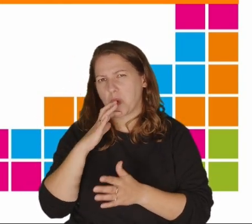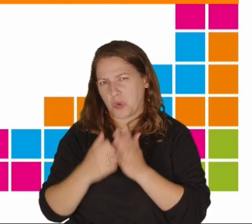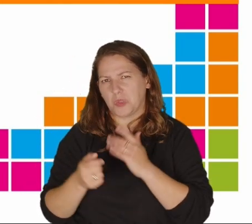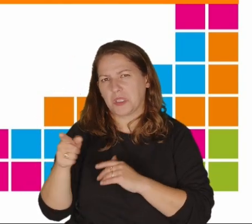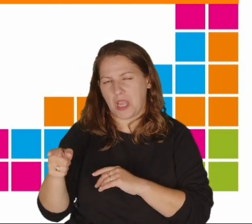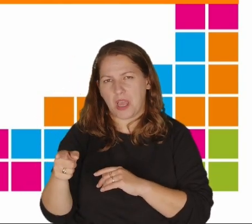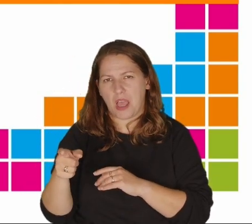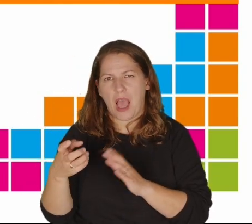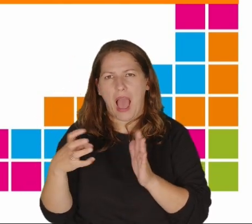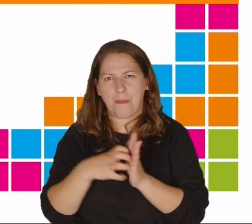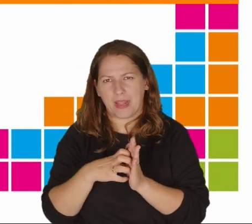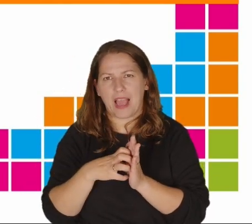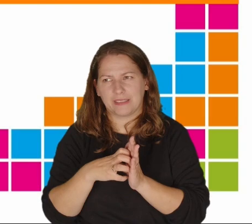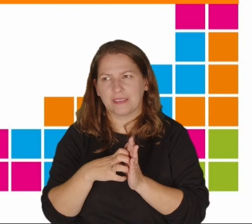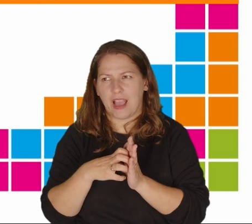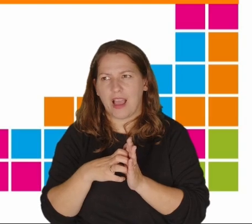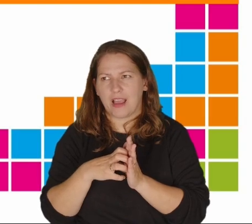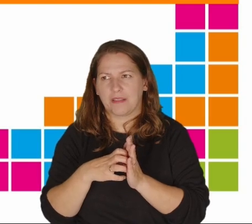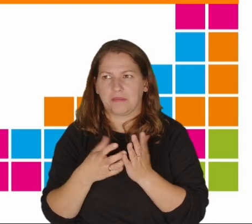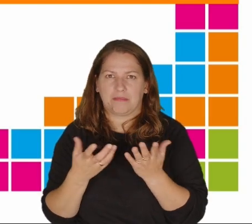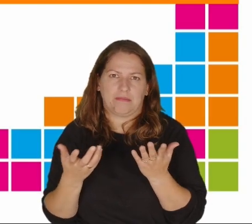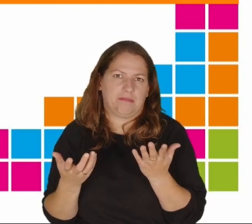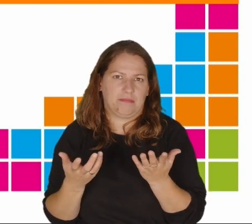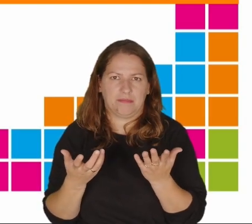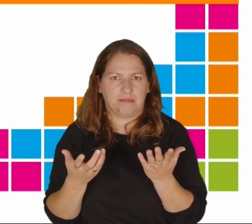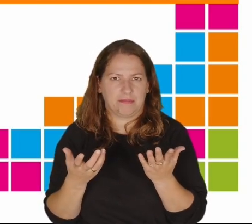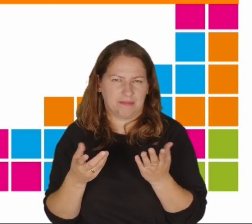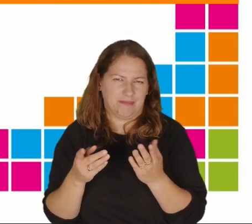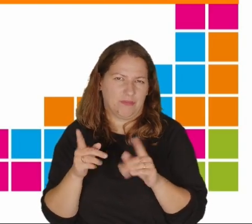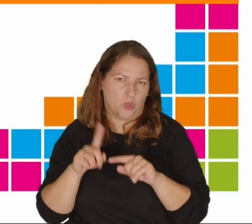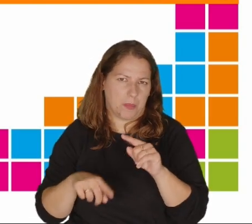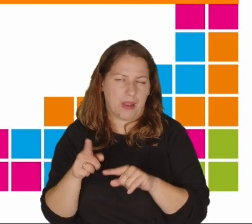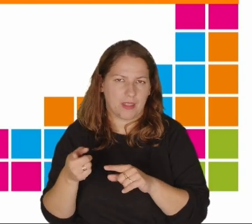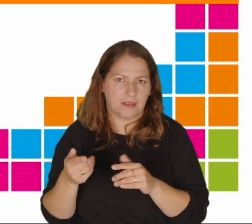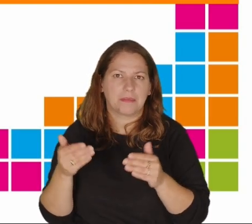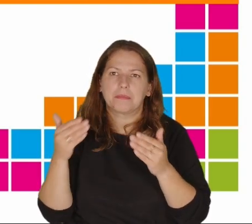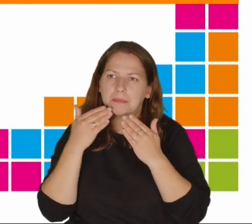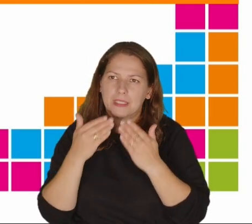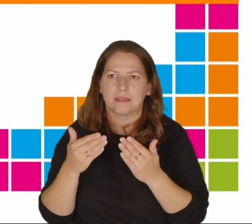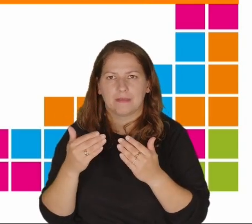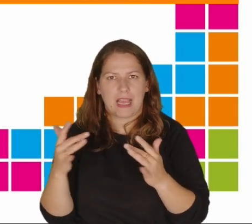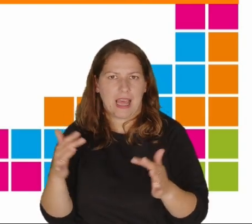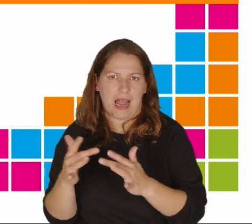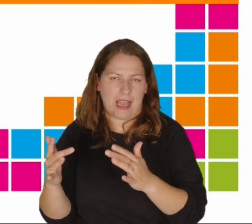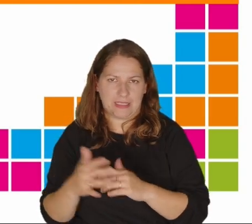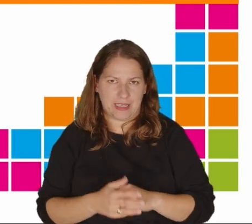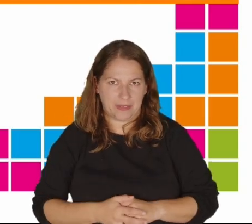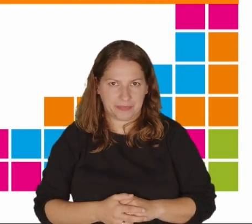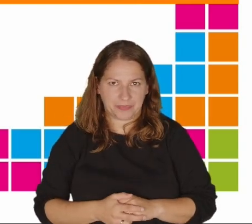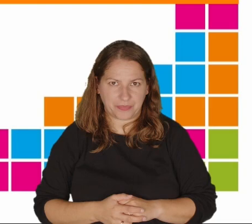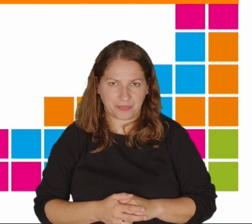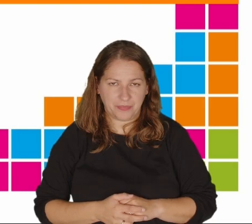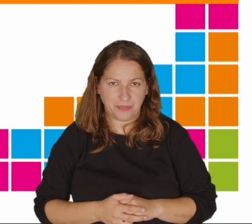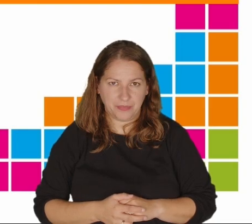z aplikacji takiej sieciowej umożliwiającej relacje.